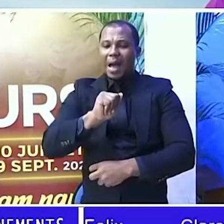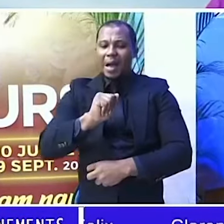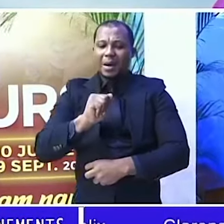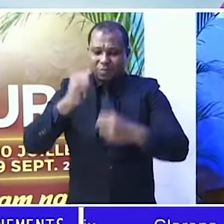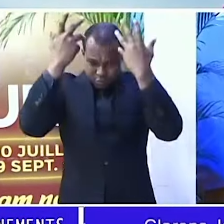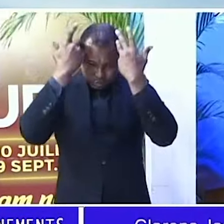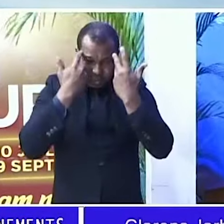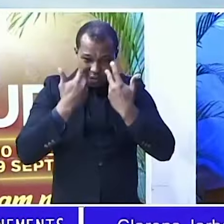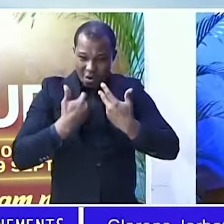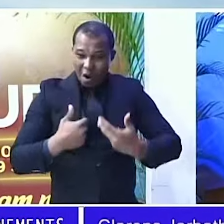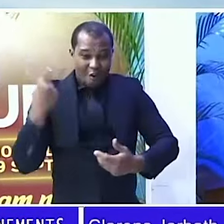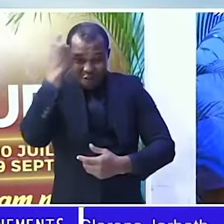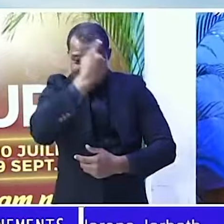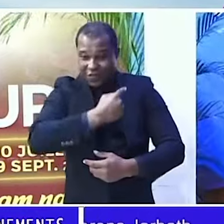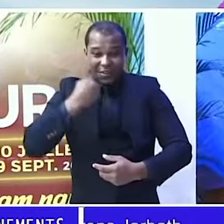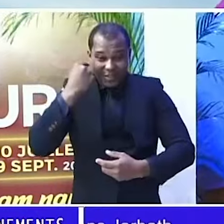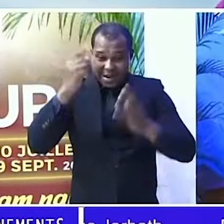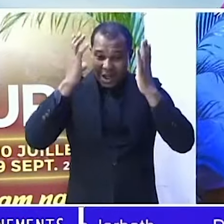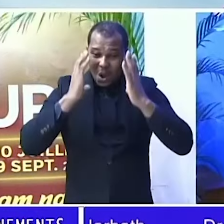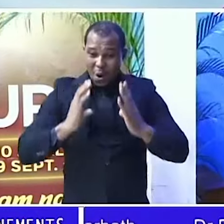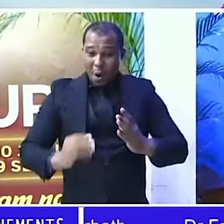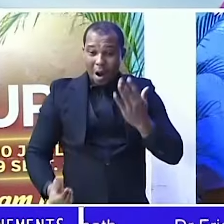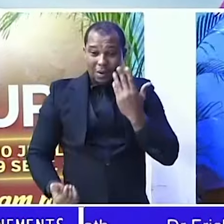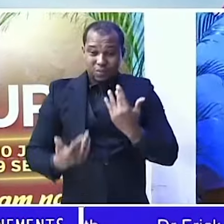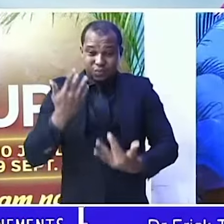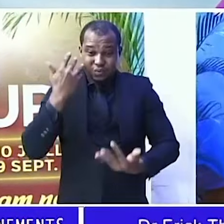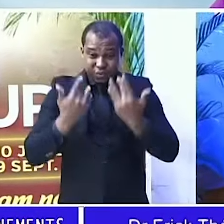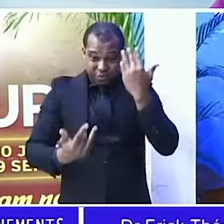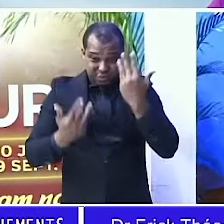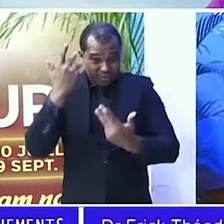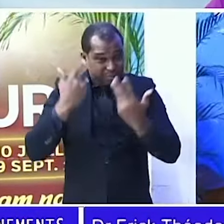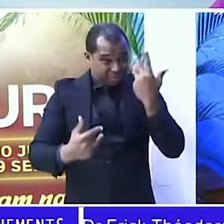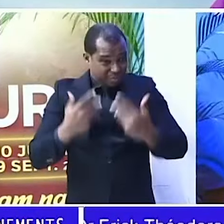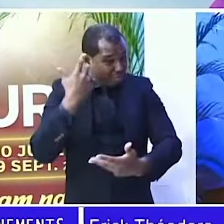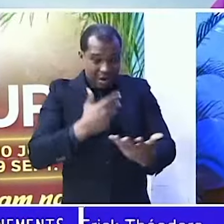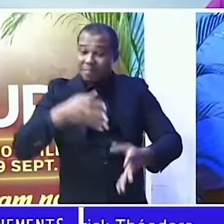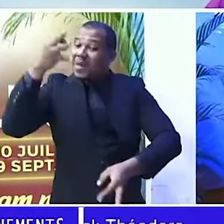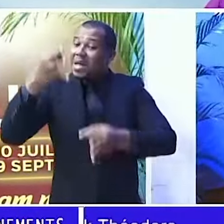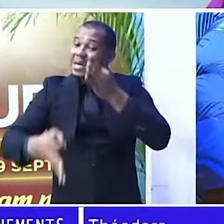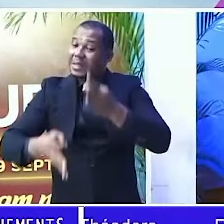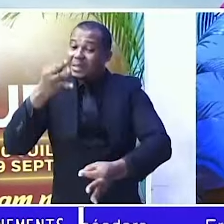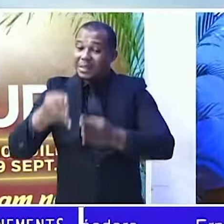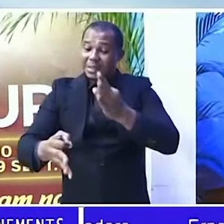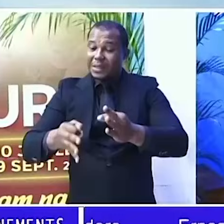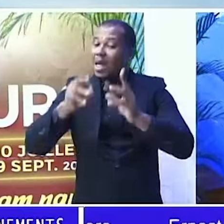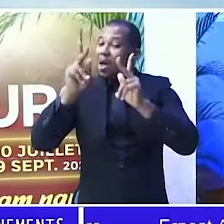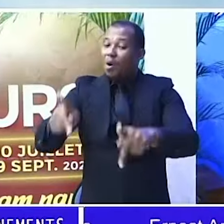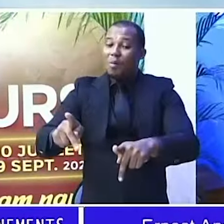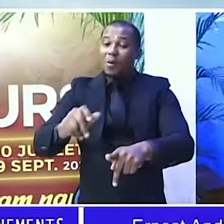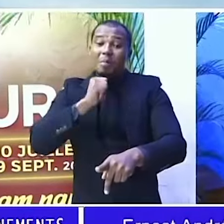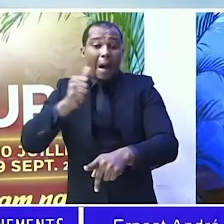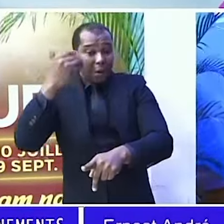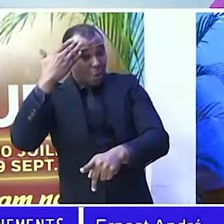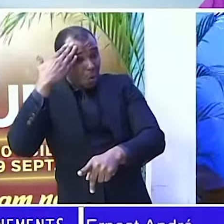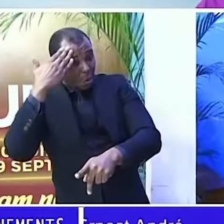Li. Et d'ailleurs, si yon moun pas bien habitué à Monseigneur